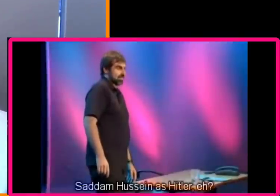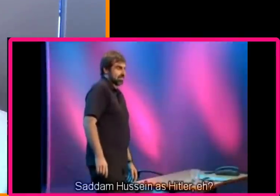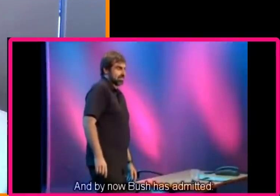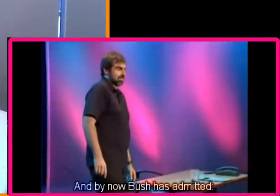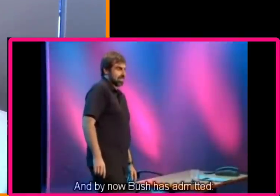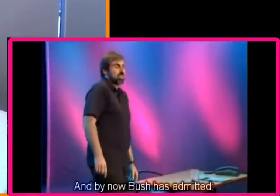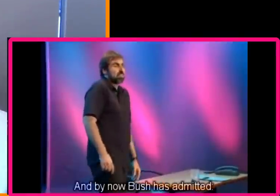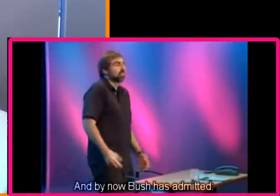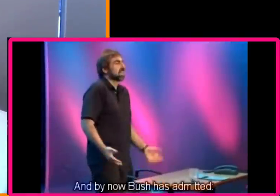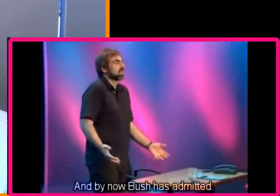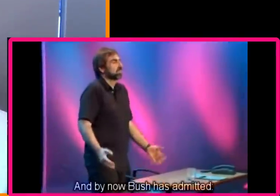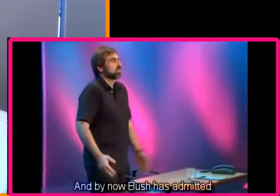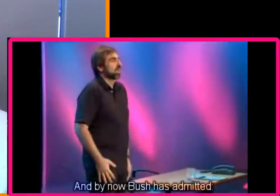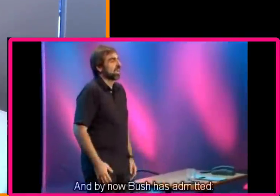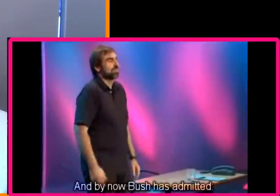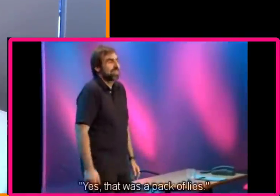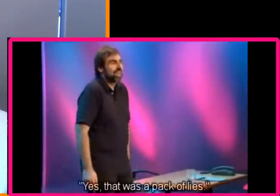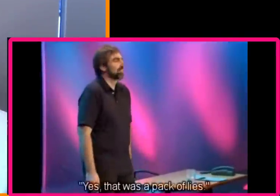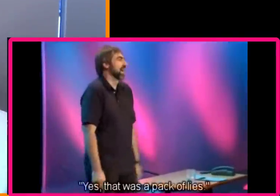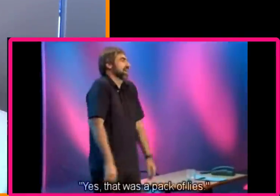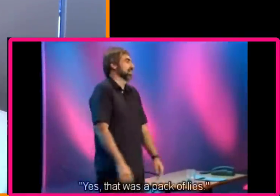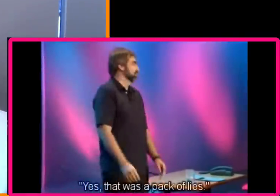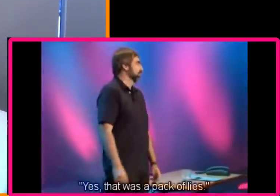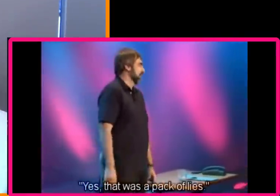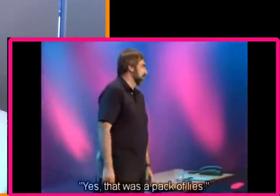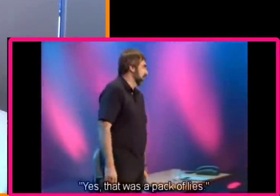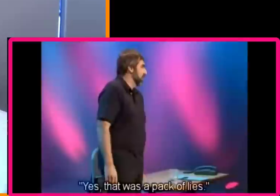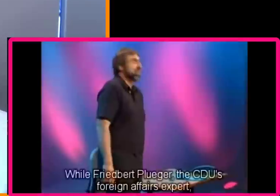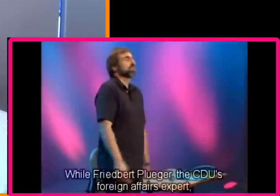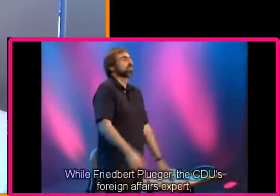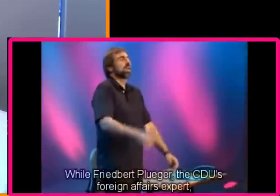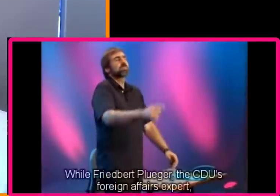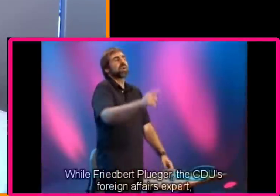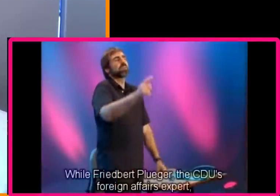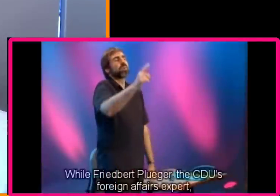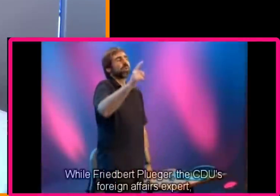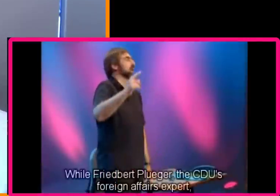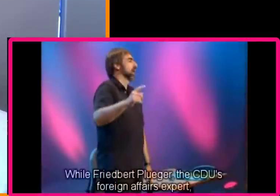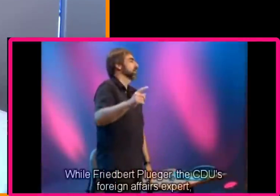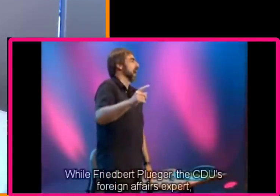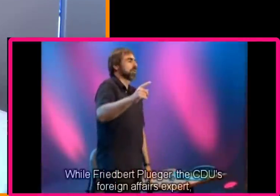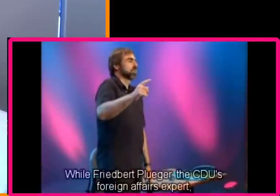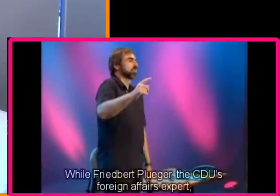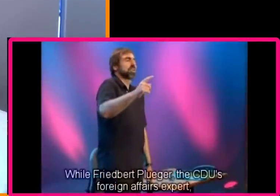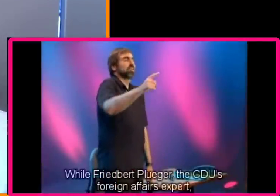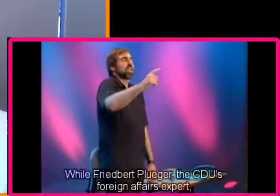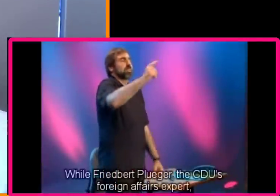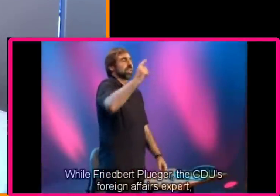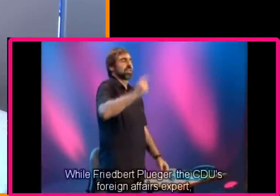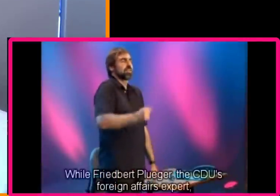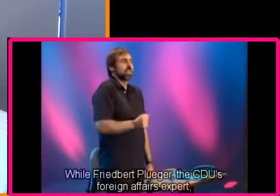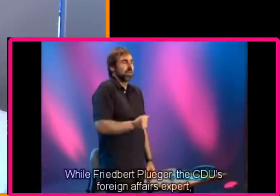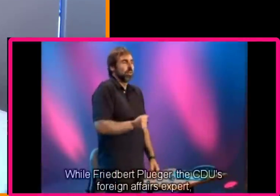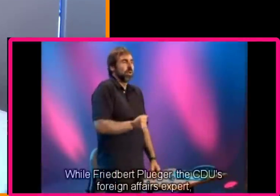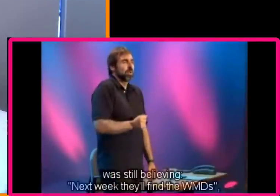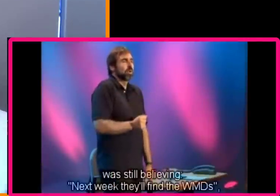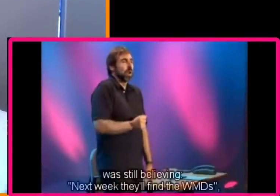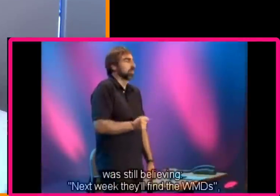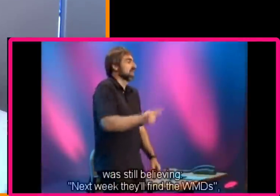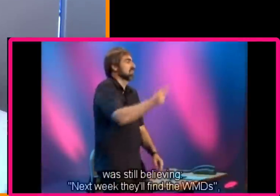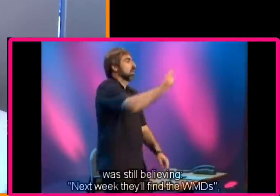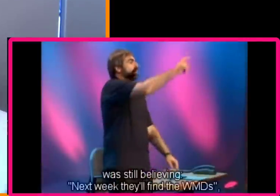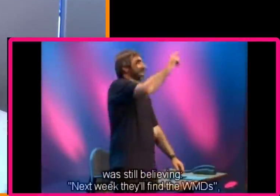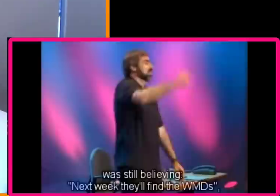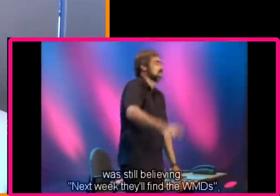und jetzt hat airbus zugegeben ja es war alles ein stück oder logen während friedbert pflüger der außenpolitische experte der cdu noch